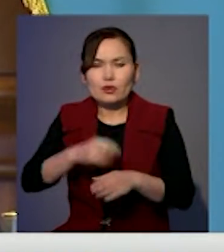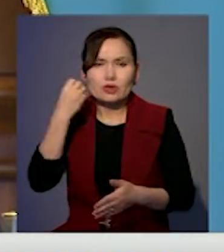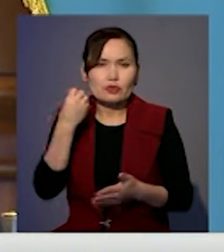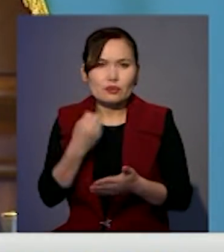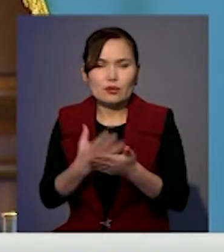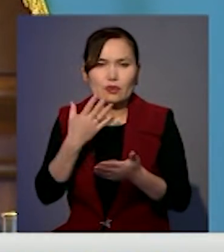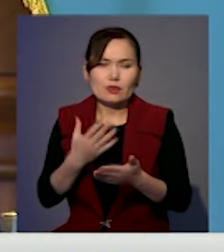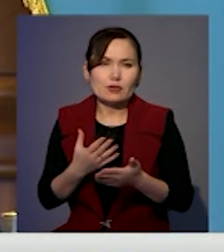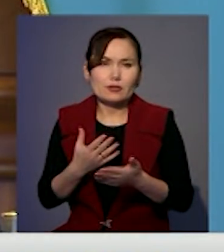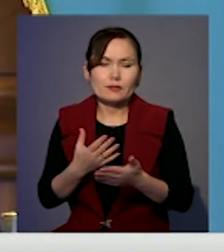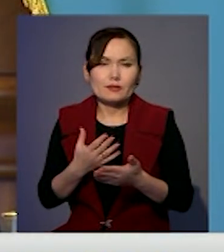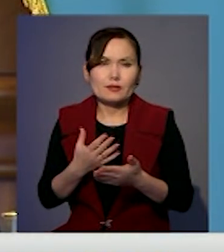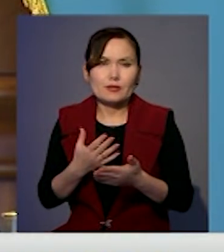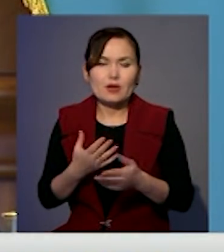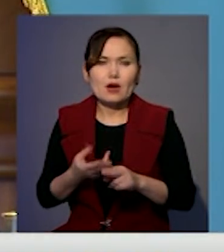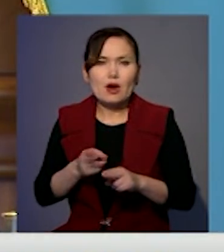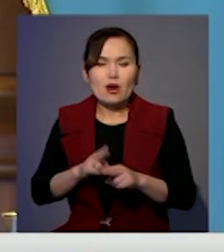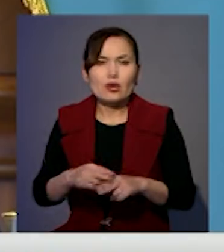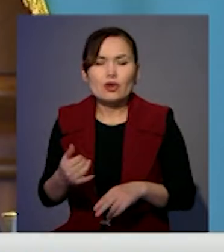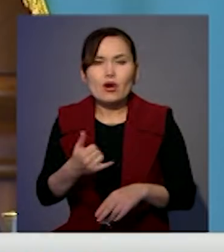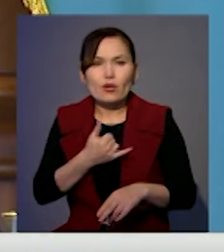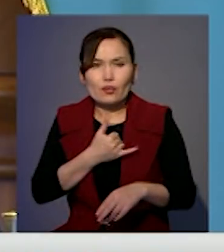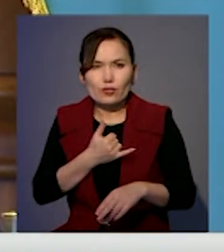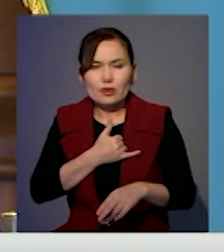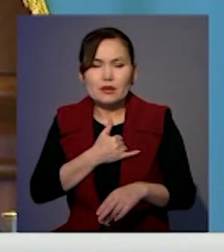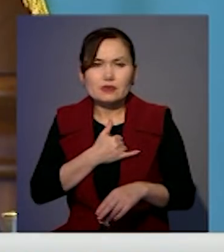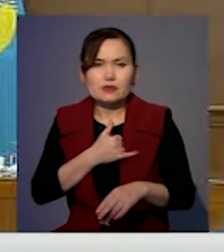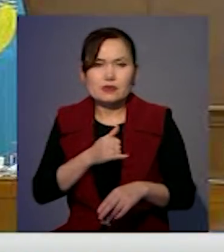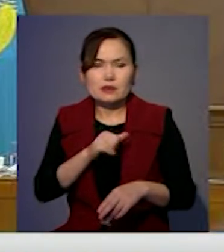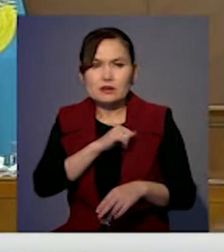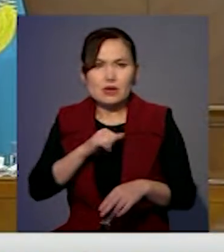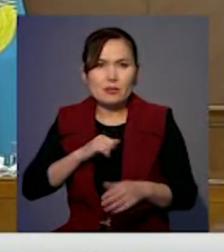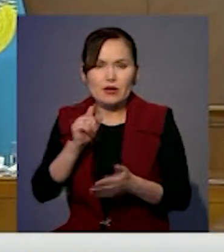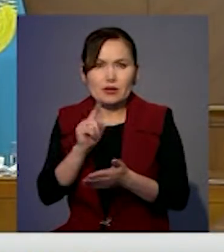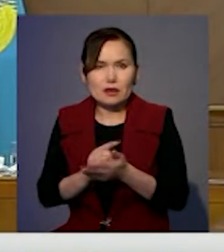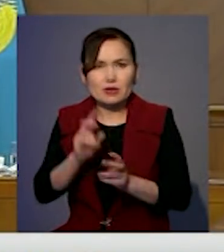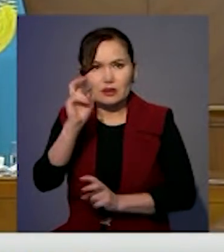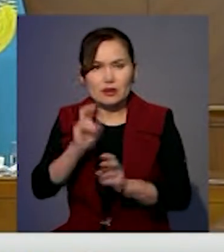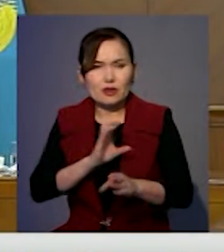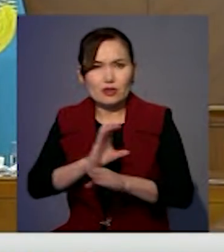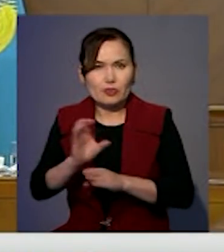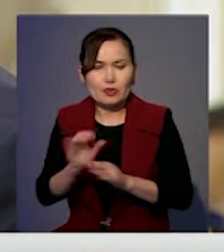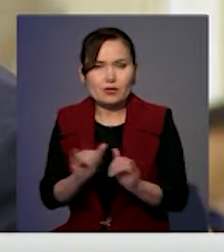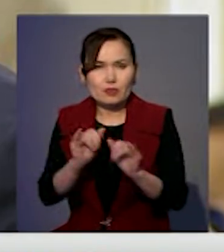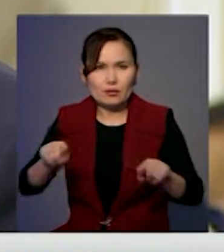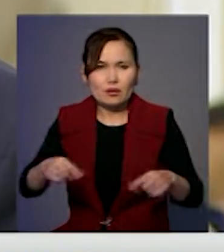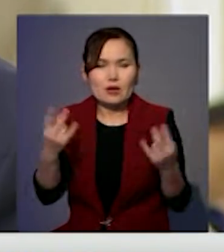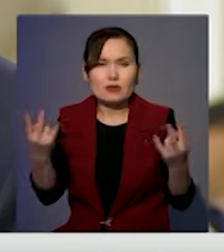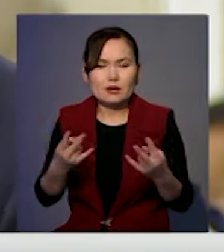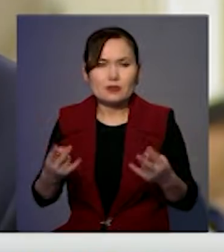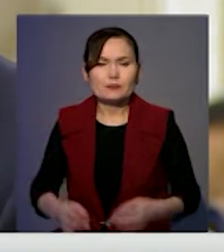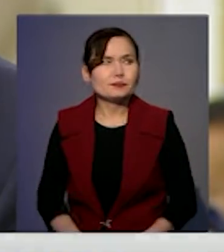Ну ладно, там чего-то нет у нас, но то, что мы производим, мы должны обеспечить. Халайды волесом, Мурзам. Дурус, знаешь, на самом